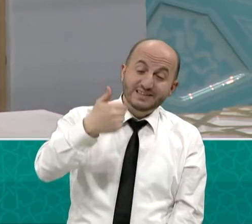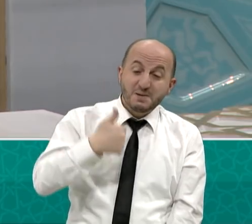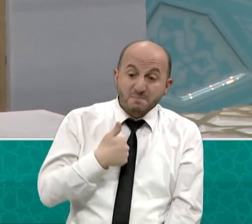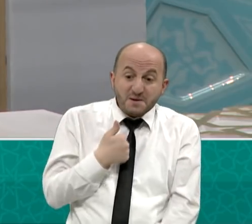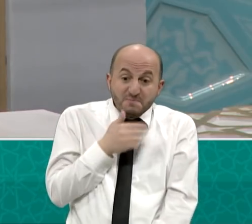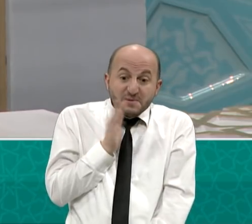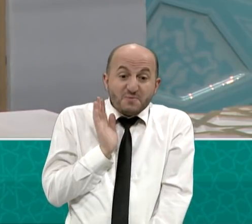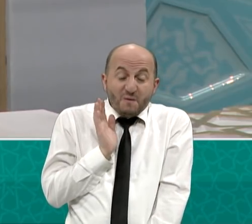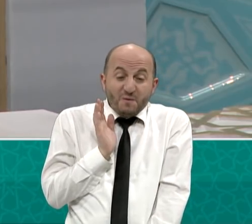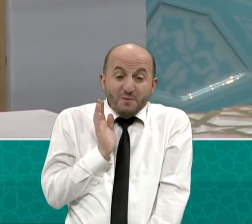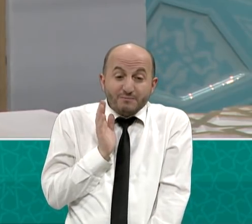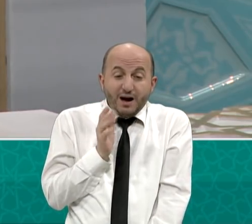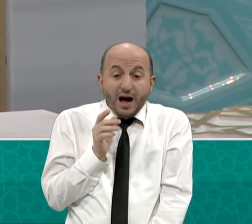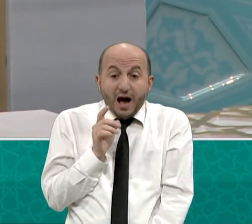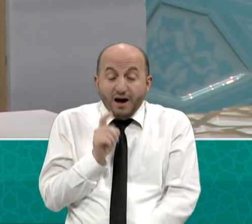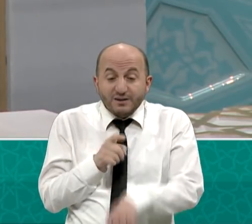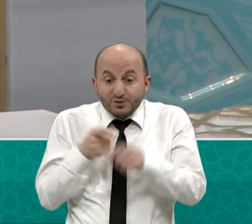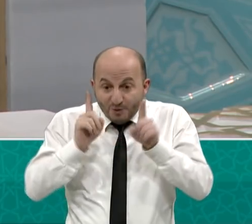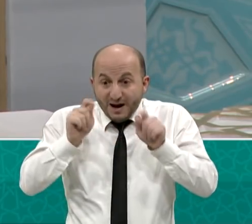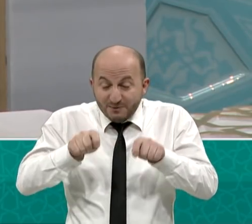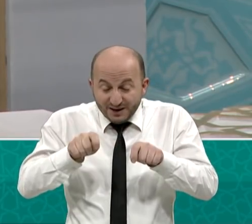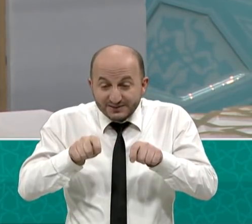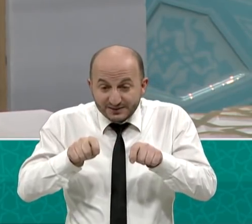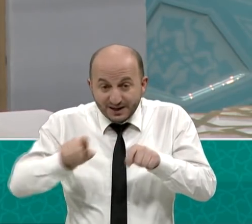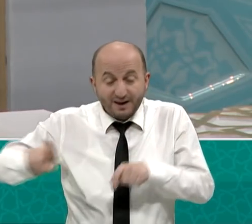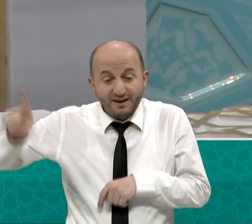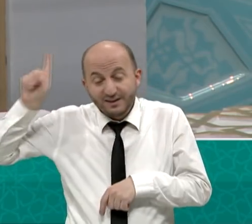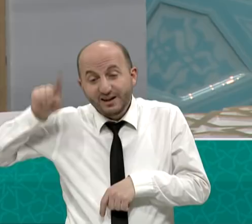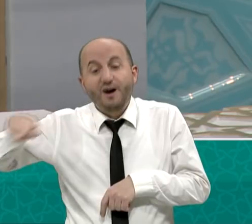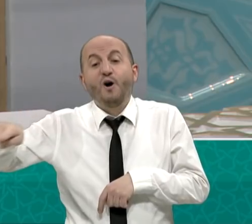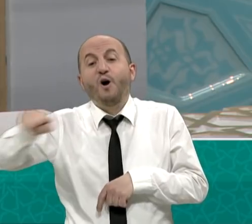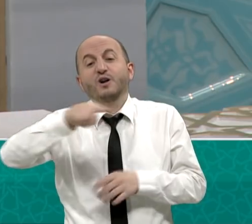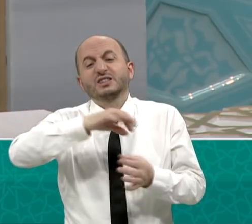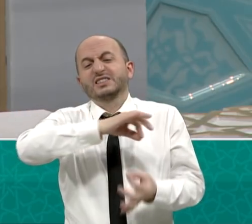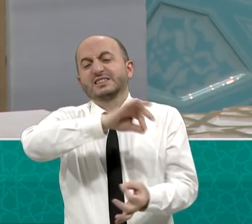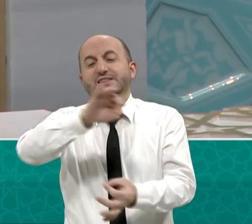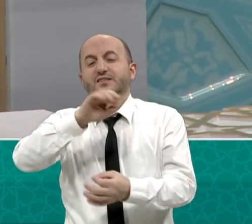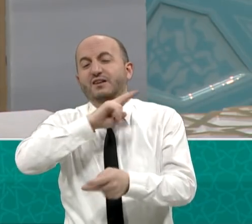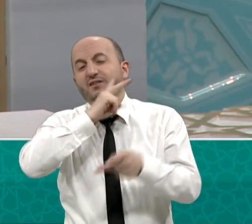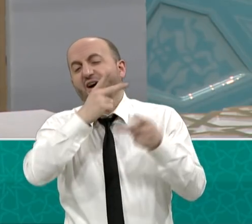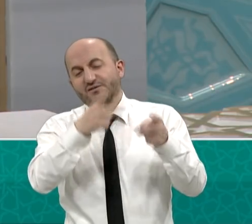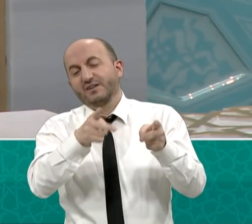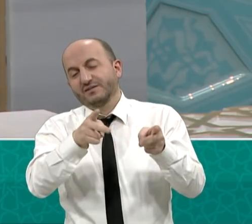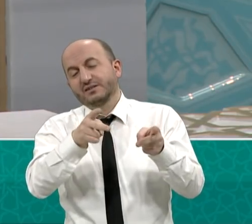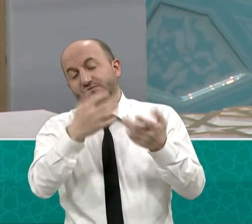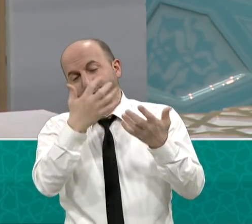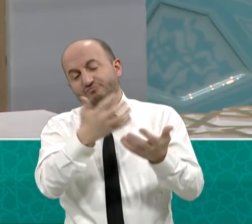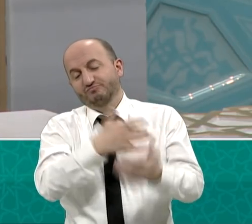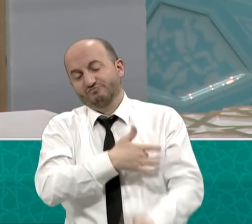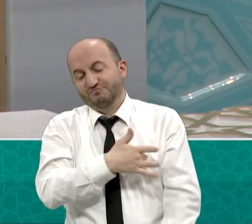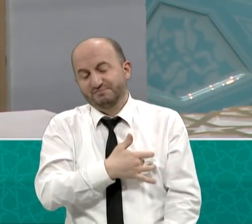diye anında tövbe ederse Mevla işte o kimselere karşı gafurdur ve de